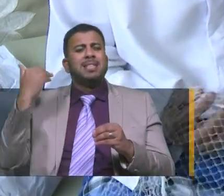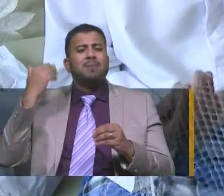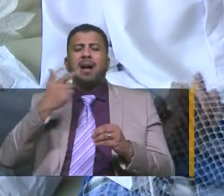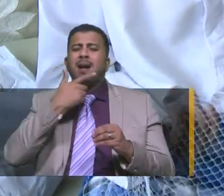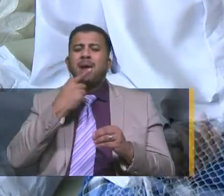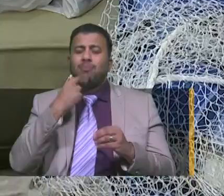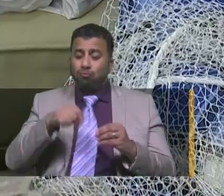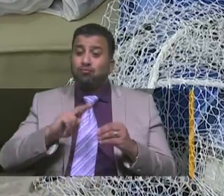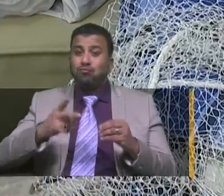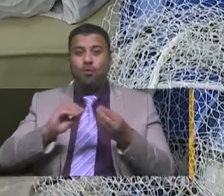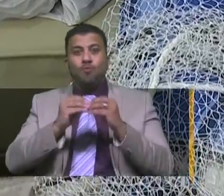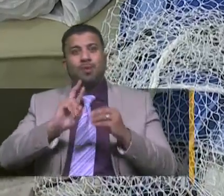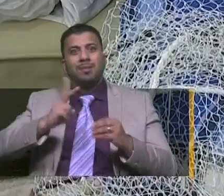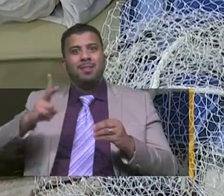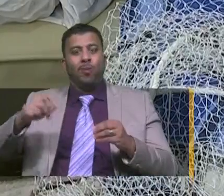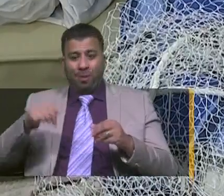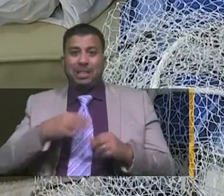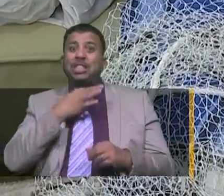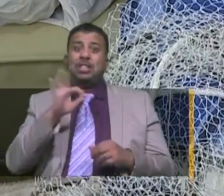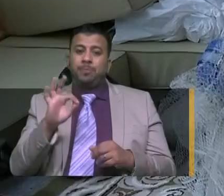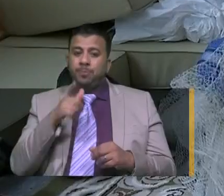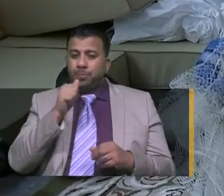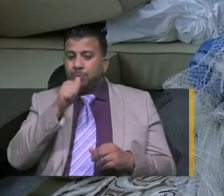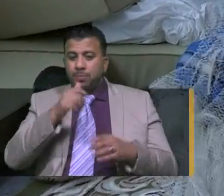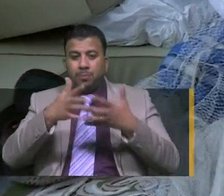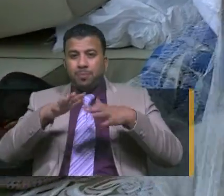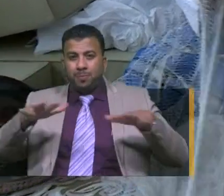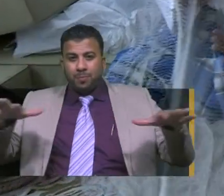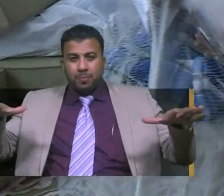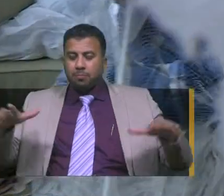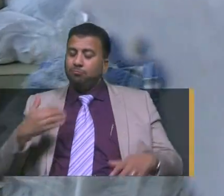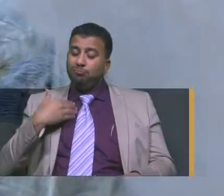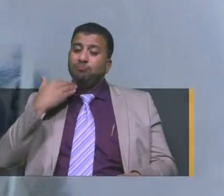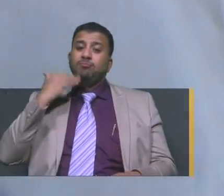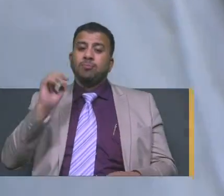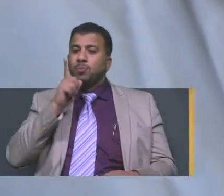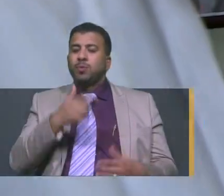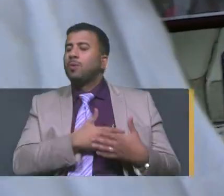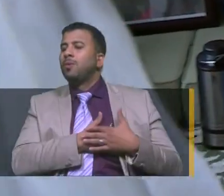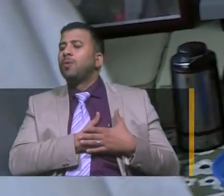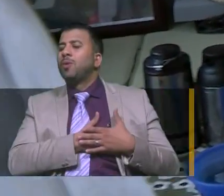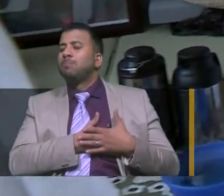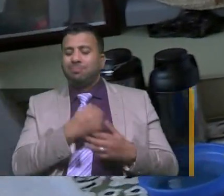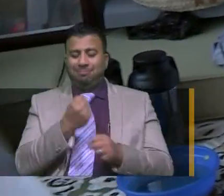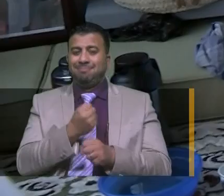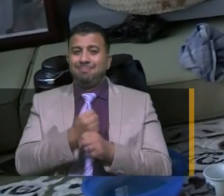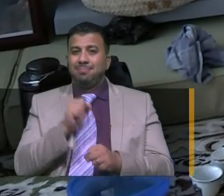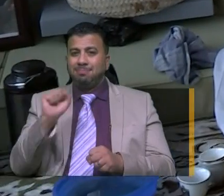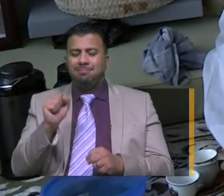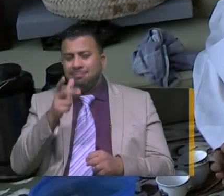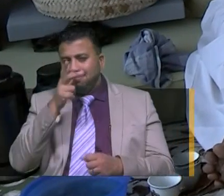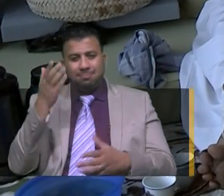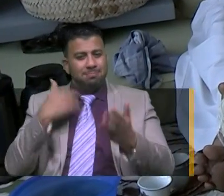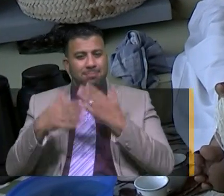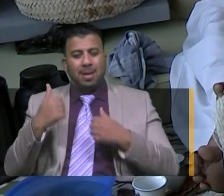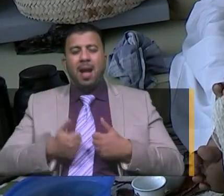الأجداد فقد سردوا ذكريات أهل البحر بكل اعتزاز، وعبروا عن حبهم للمهن المرتبطة